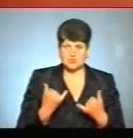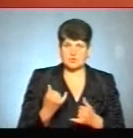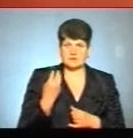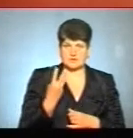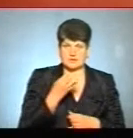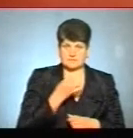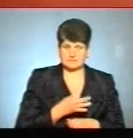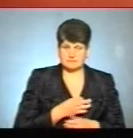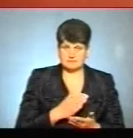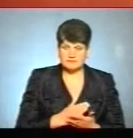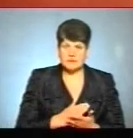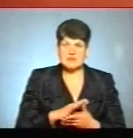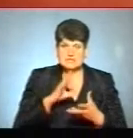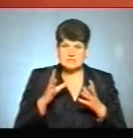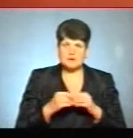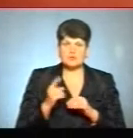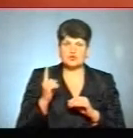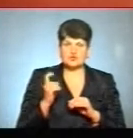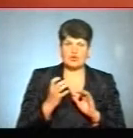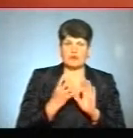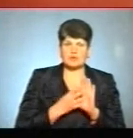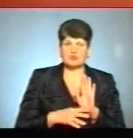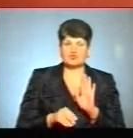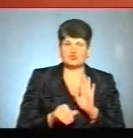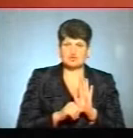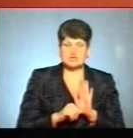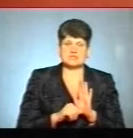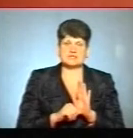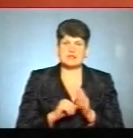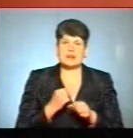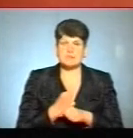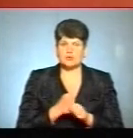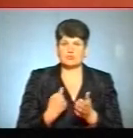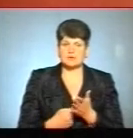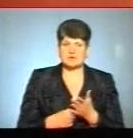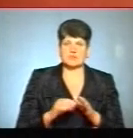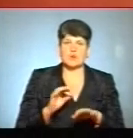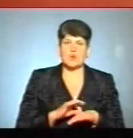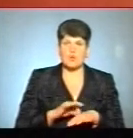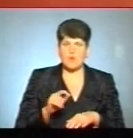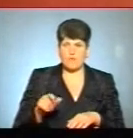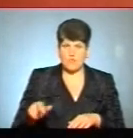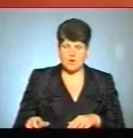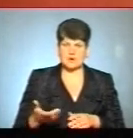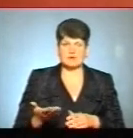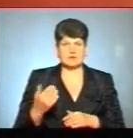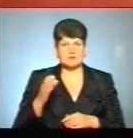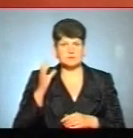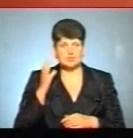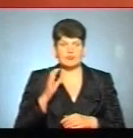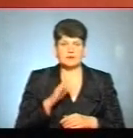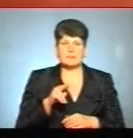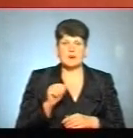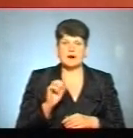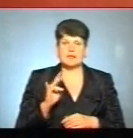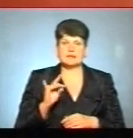повідомили сьогодні. Загалом на Тернопільщині 196 лабораторно підтверджених хворих на COVID-19. Давайте почуємо Володимира